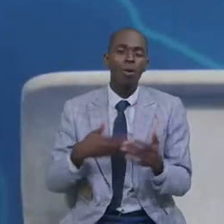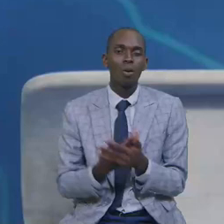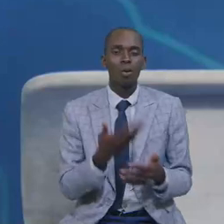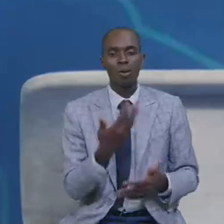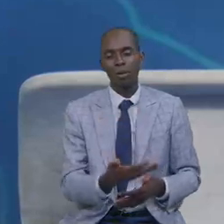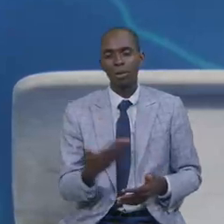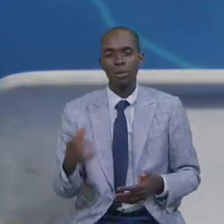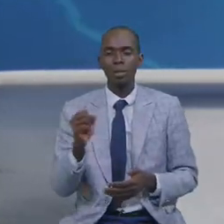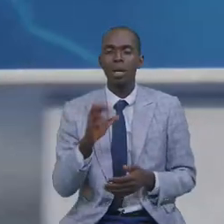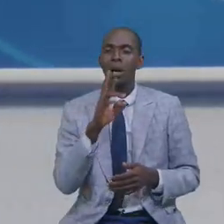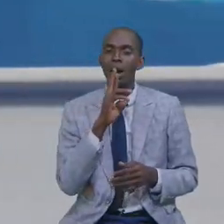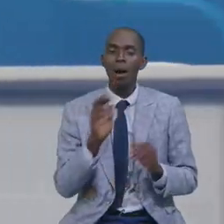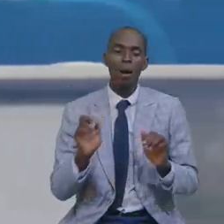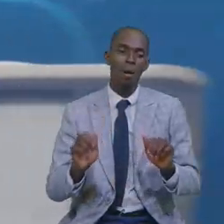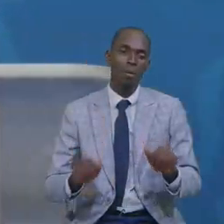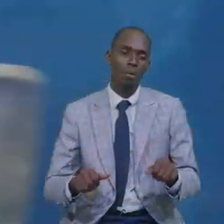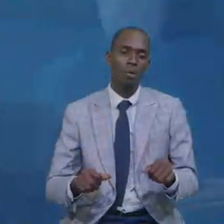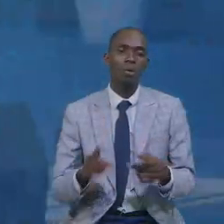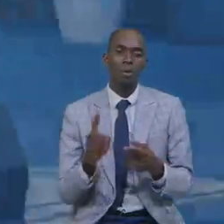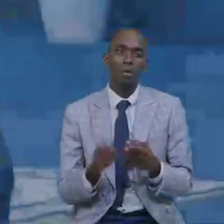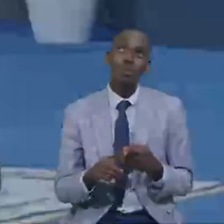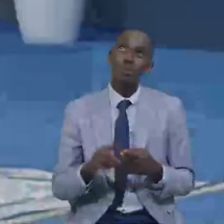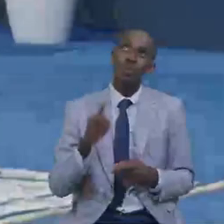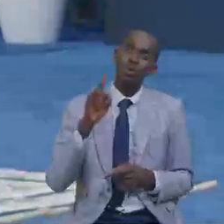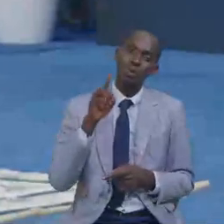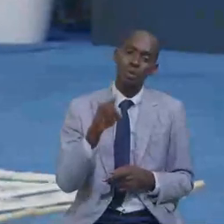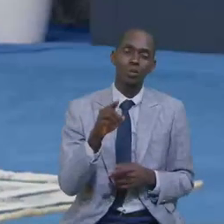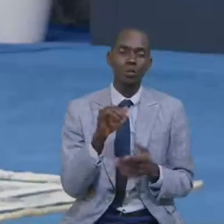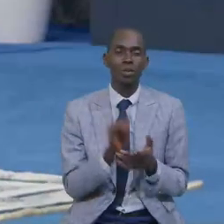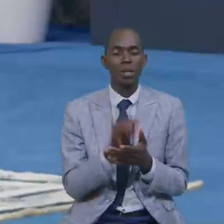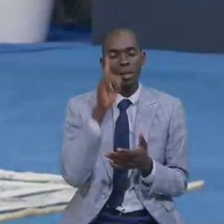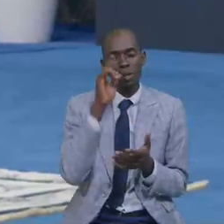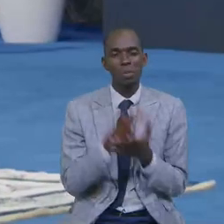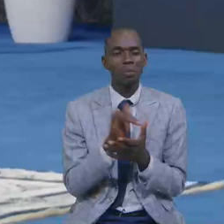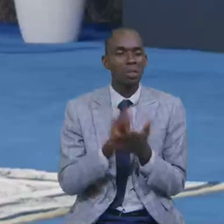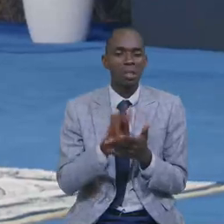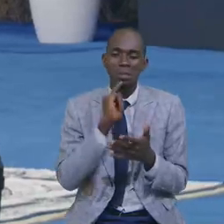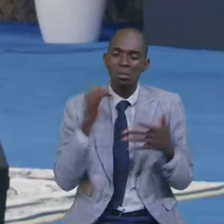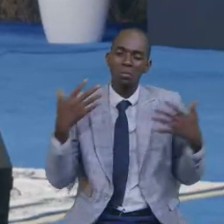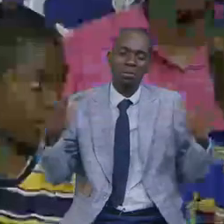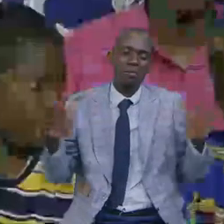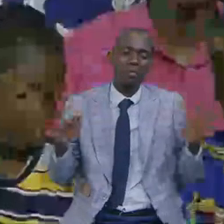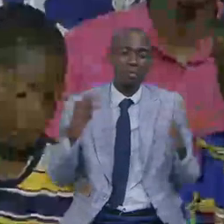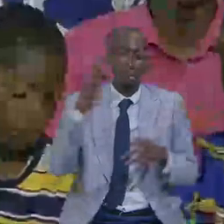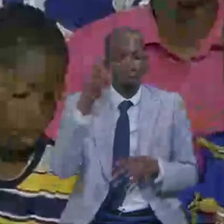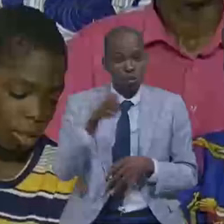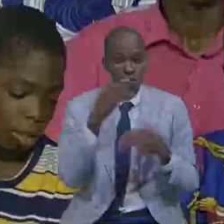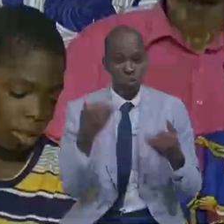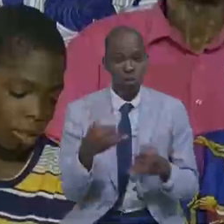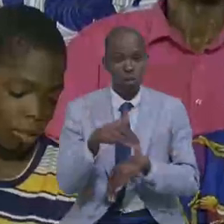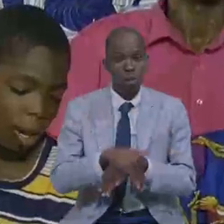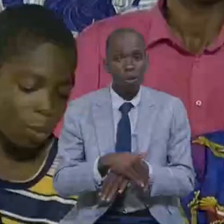possible à celui qui croit c'est tout et pour toi ce